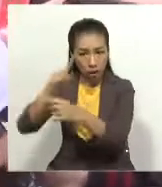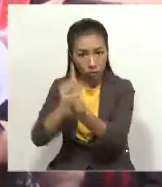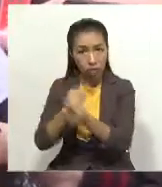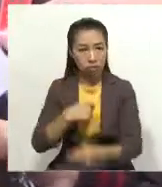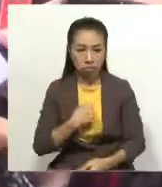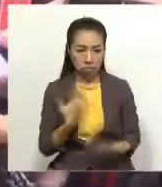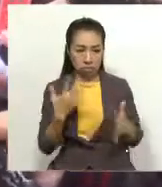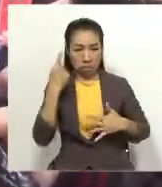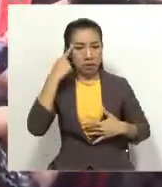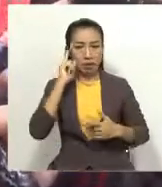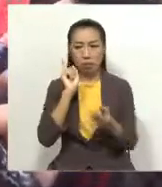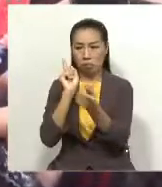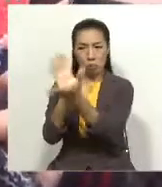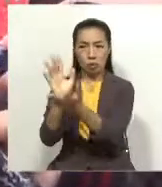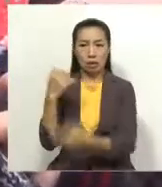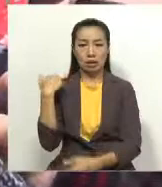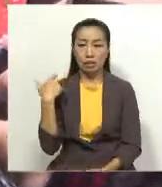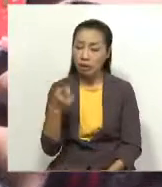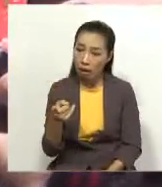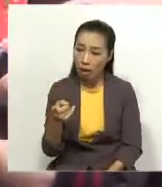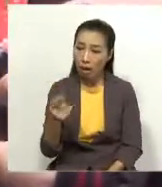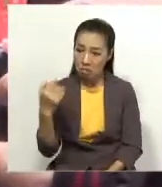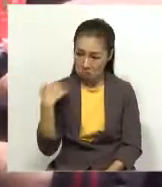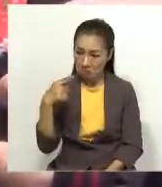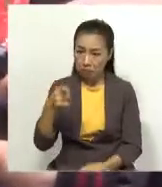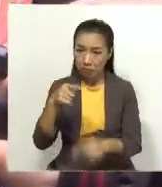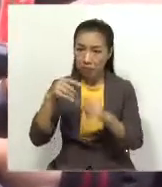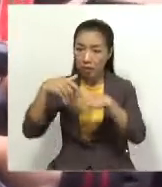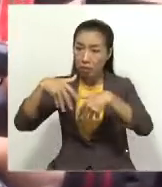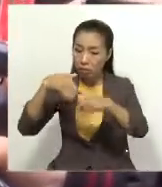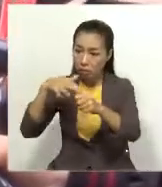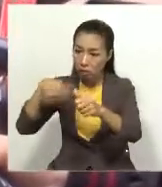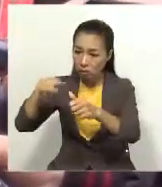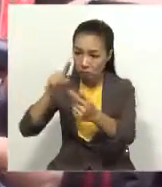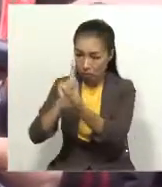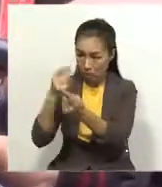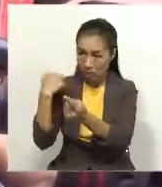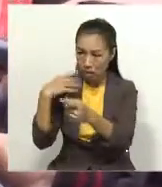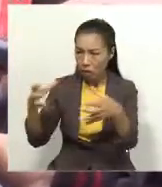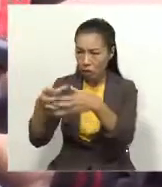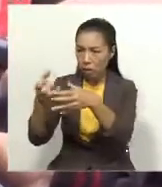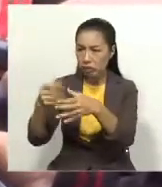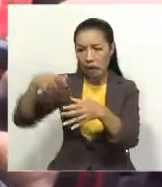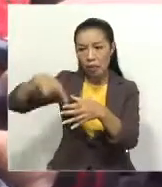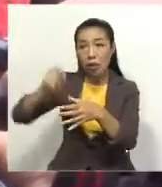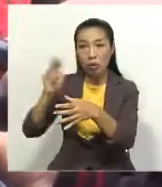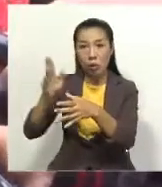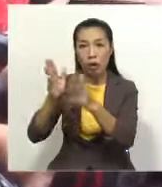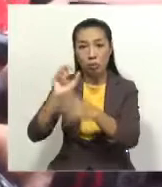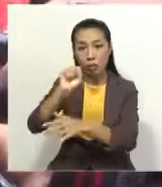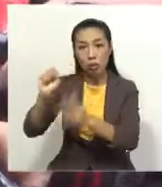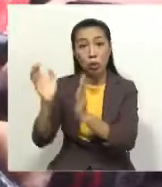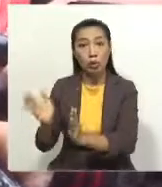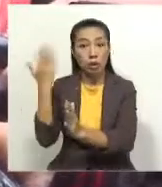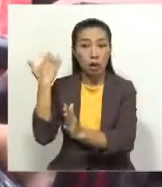ย แล้วก็คือมันแนวโน้มชัดเจนเพราะเขาพูดเองว่า14คนที่เข้ามานี้กับเพื่อไทยเนี่ยก็คือแนวโน้มจะมา